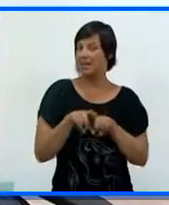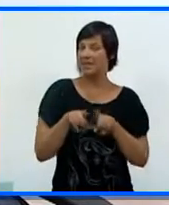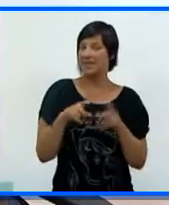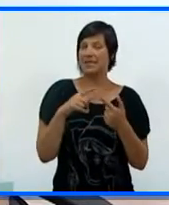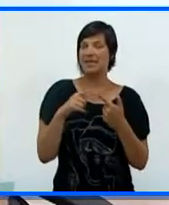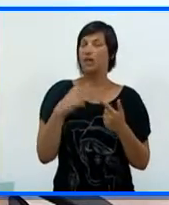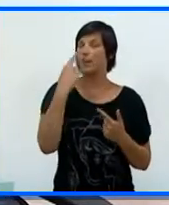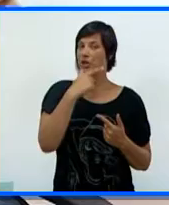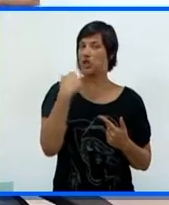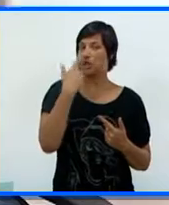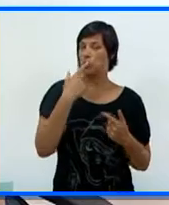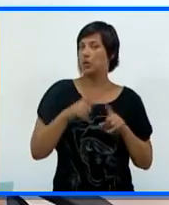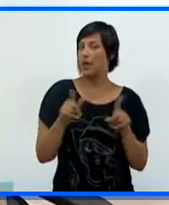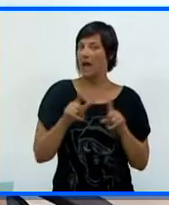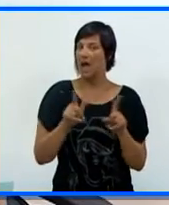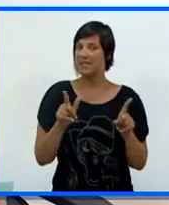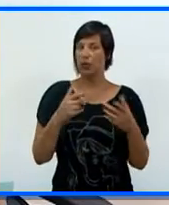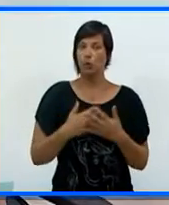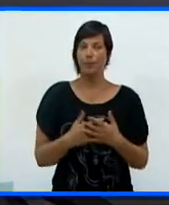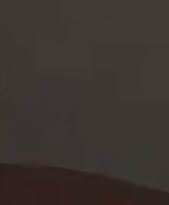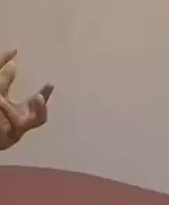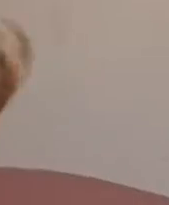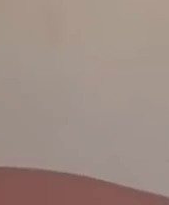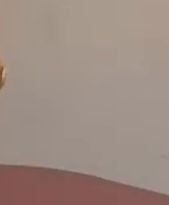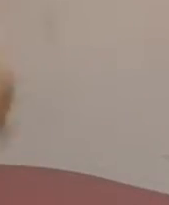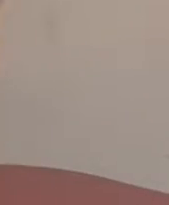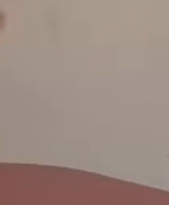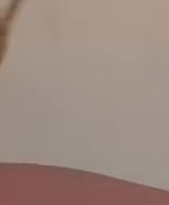I onda pročitaju Susana tu razliku.